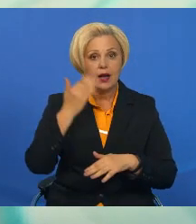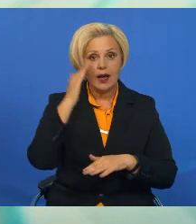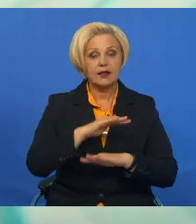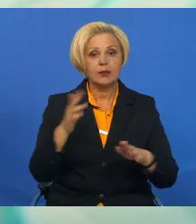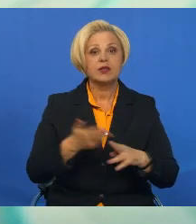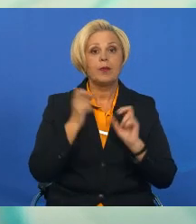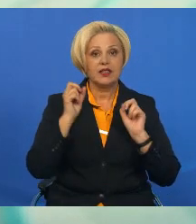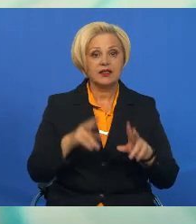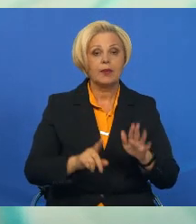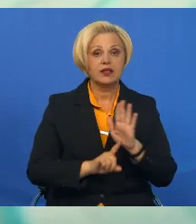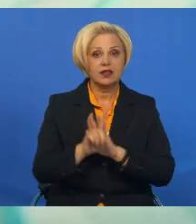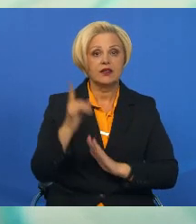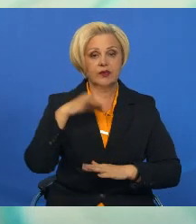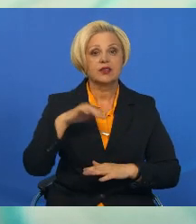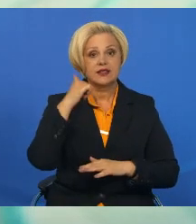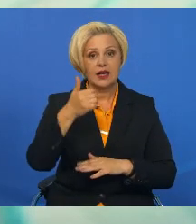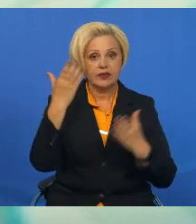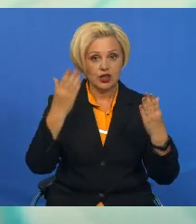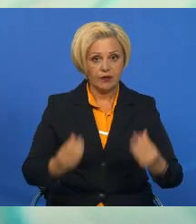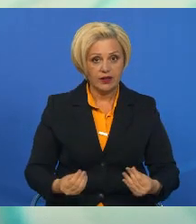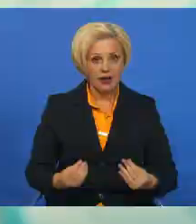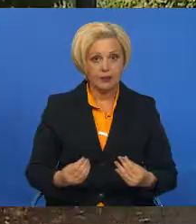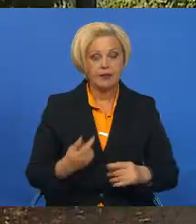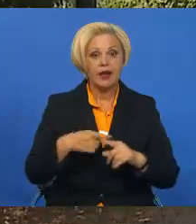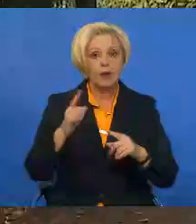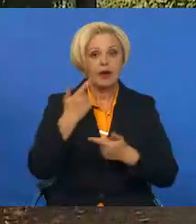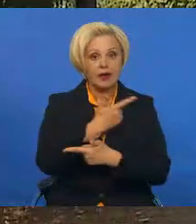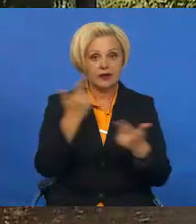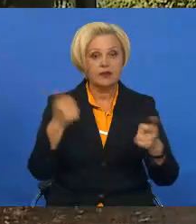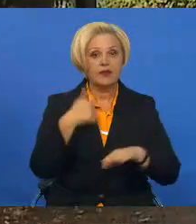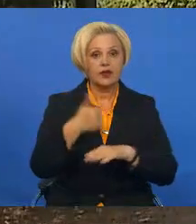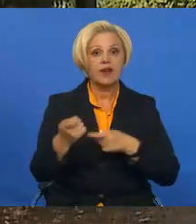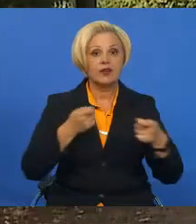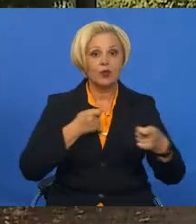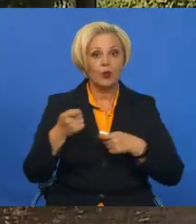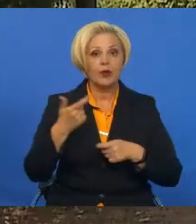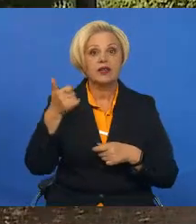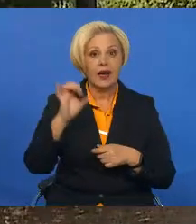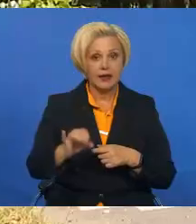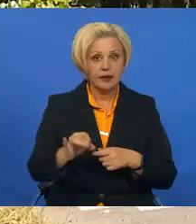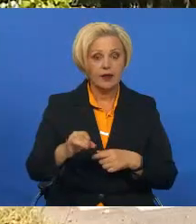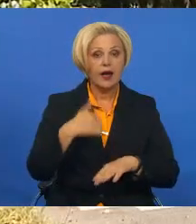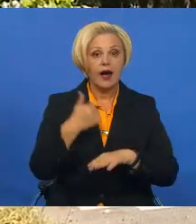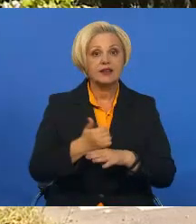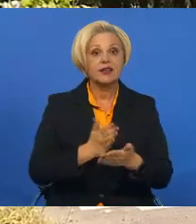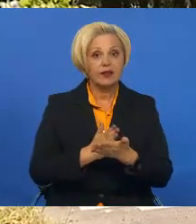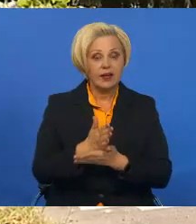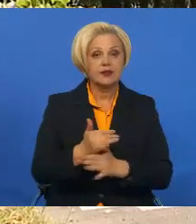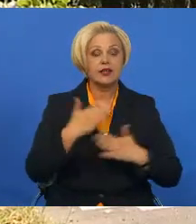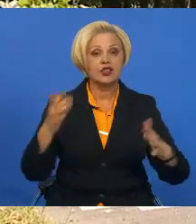ў бяспецы» стартуе ў краіне з заўтрашняга дня. Пра гэта паведамілі ў галоўным управленні ДАІ. Асноўная мэта –